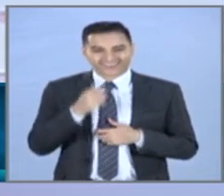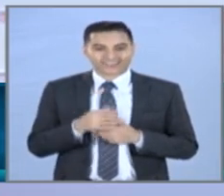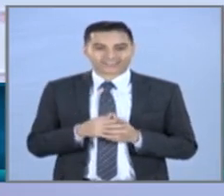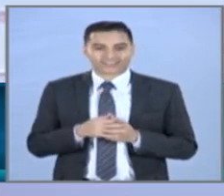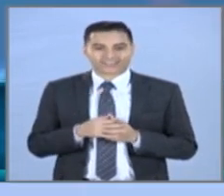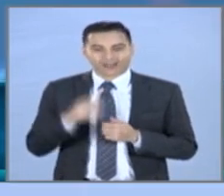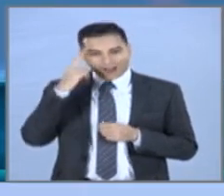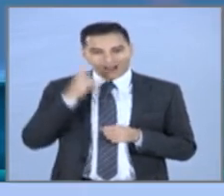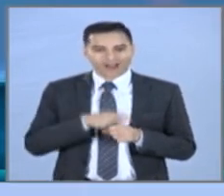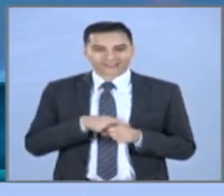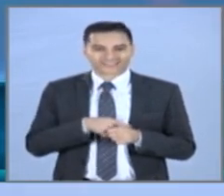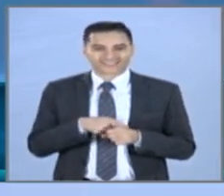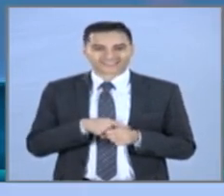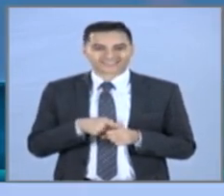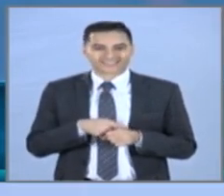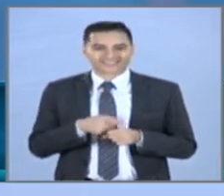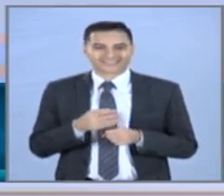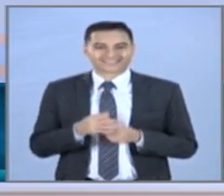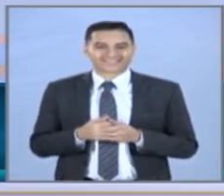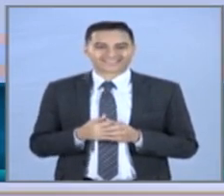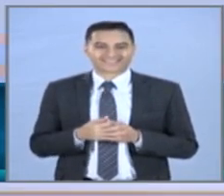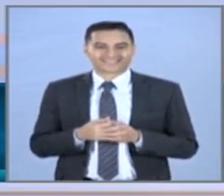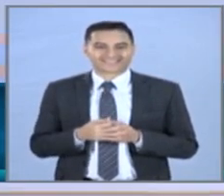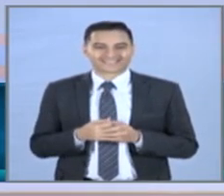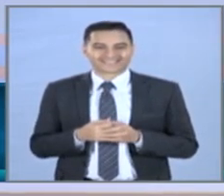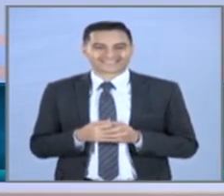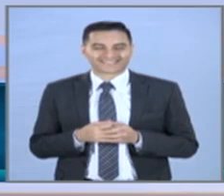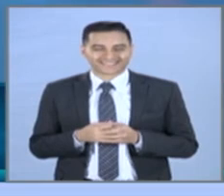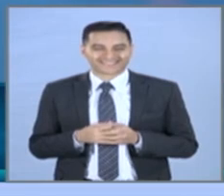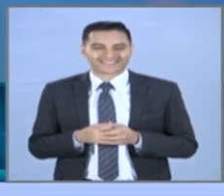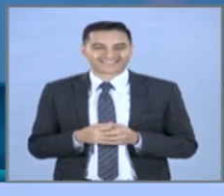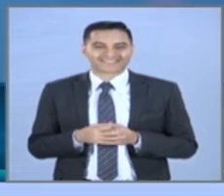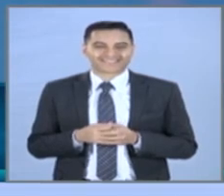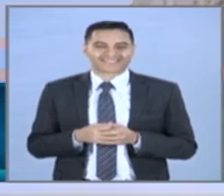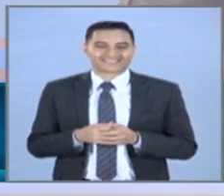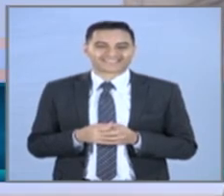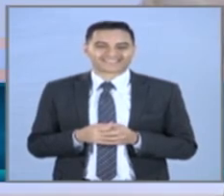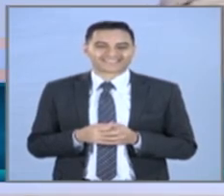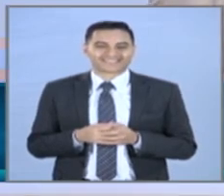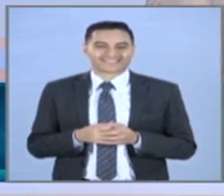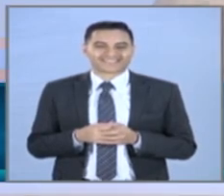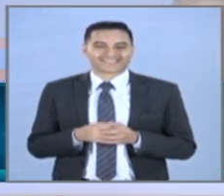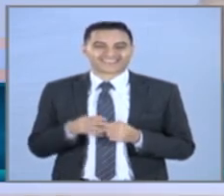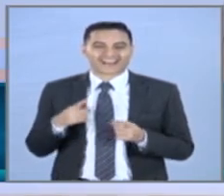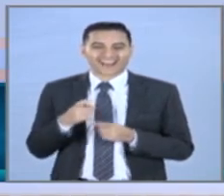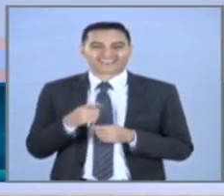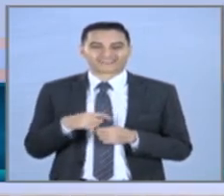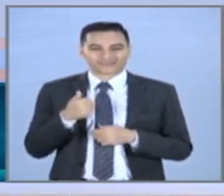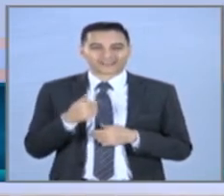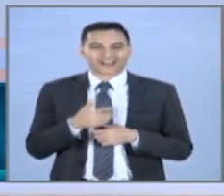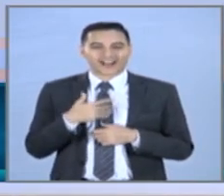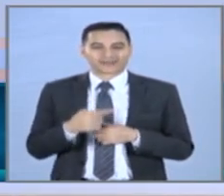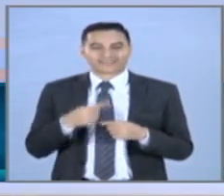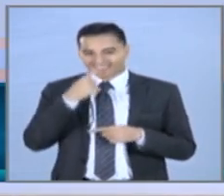ايه هو؟ عصبي. برافو عليك، هو معترف وعارف كده. خدت نص هدف،